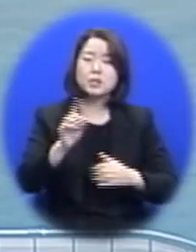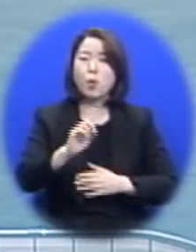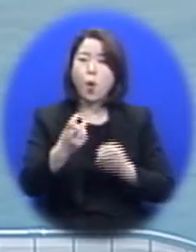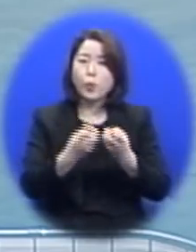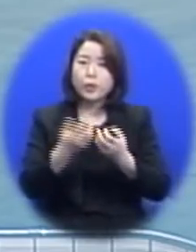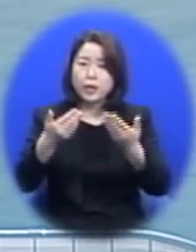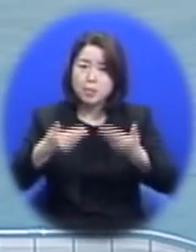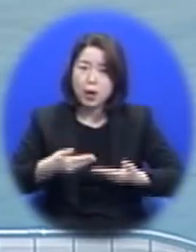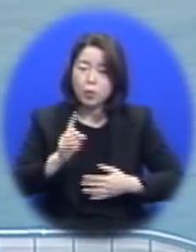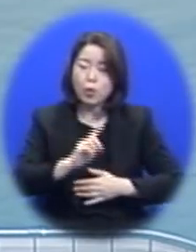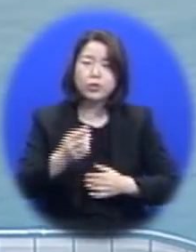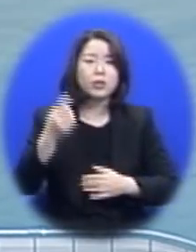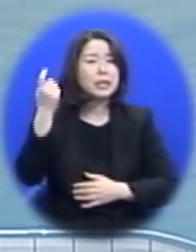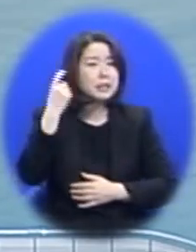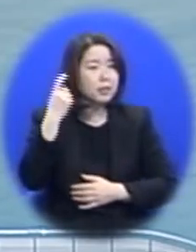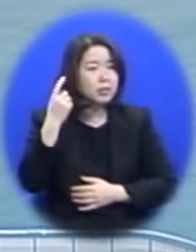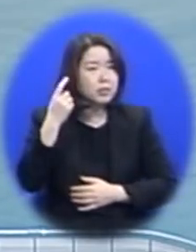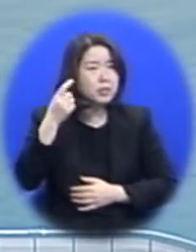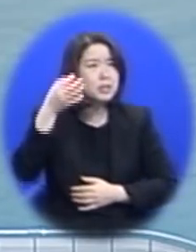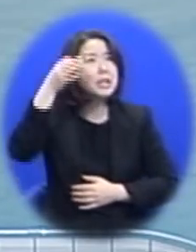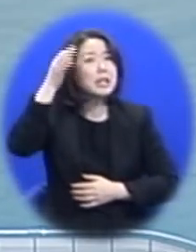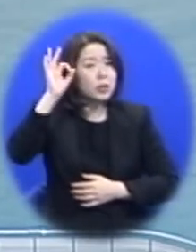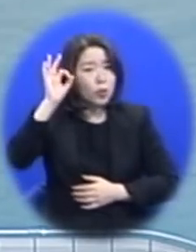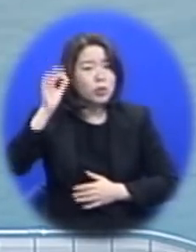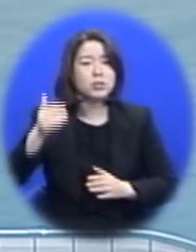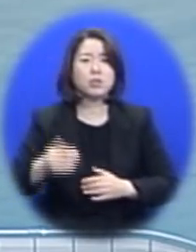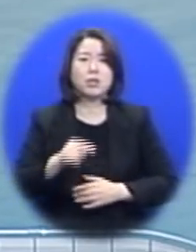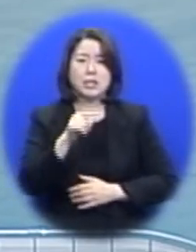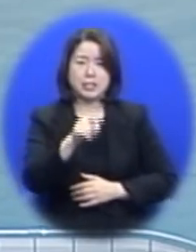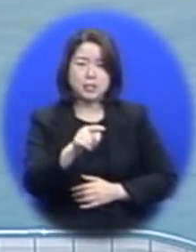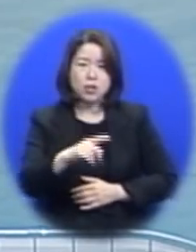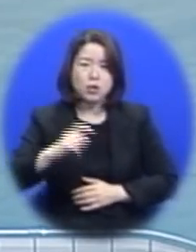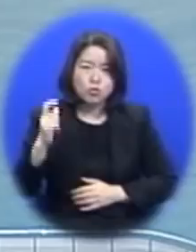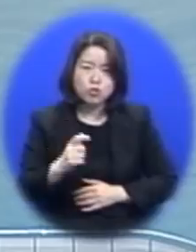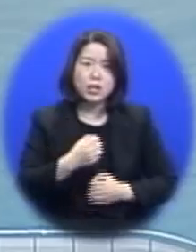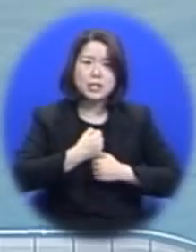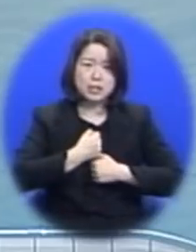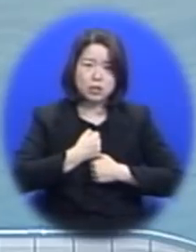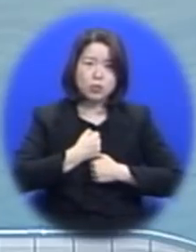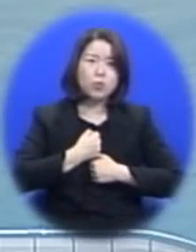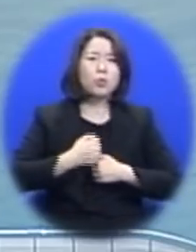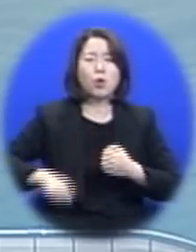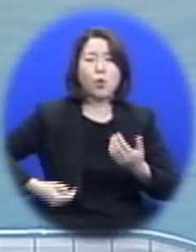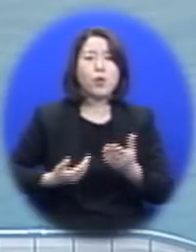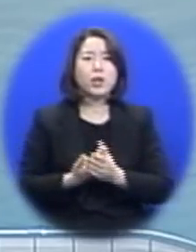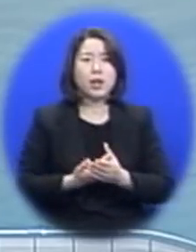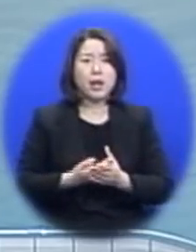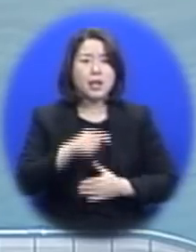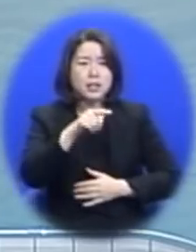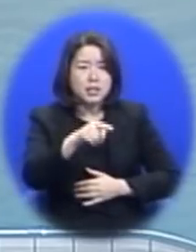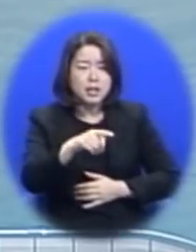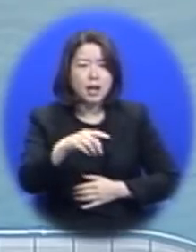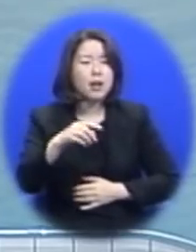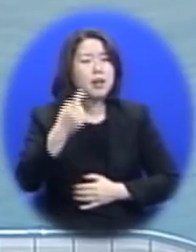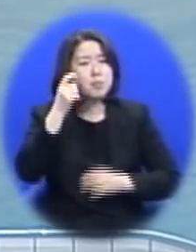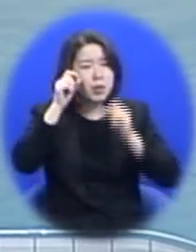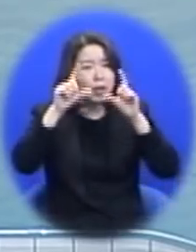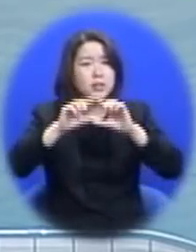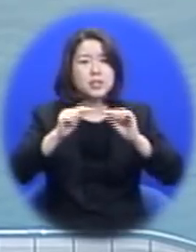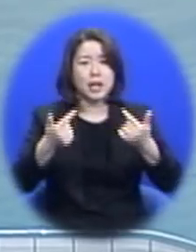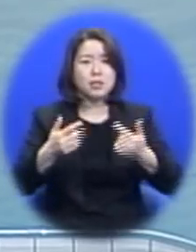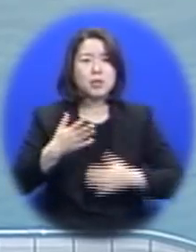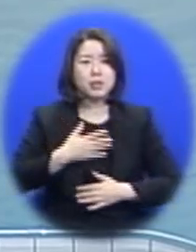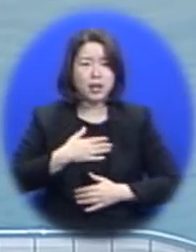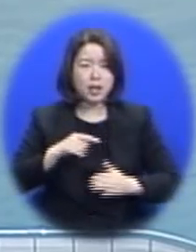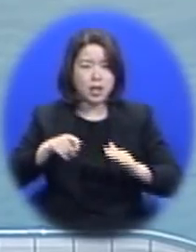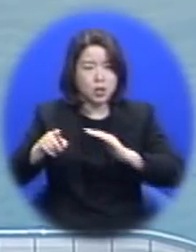어떻게 들었는지를 되새겨서 굳게 지키고 회개하여라. 만일 내가 깨어있지 않으면 내가 도둑같이 올 것인데